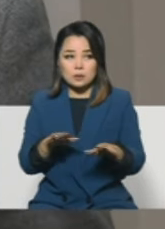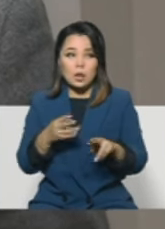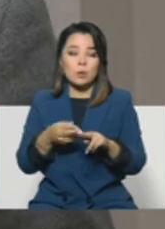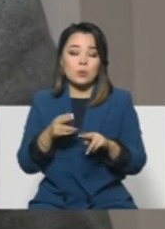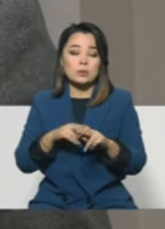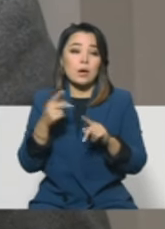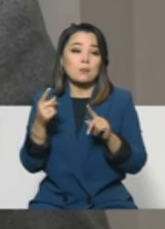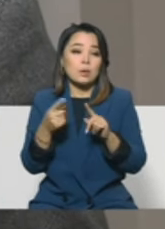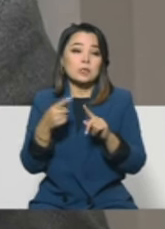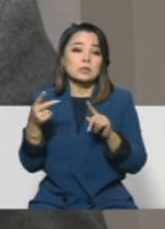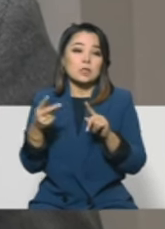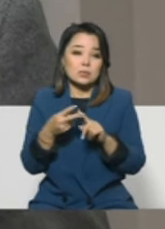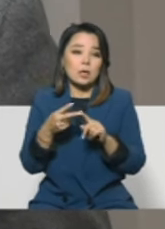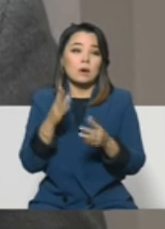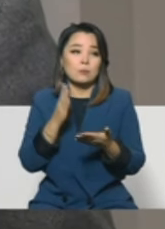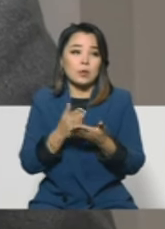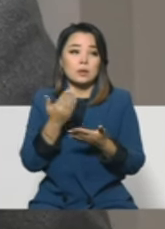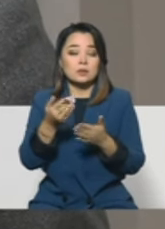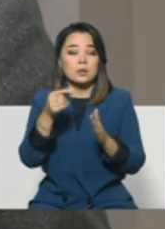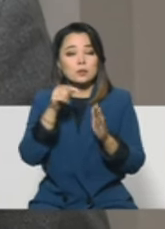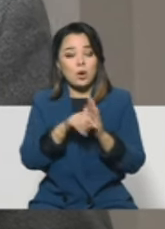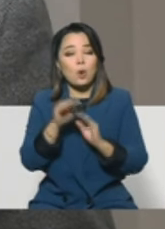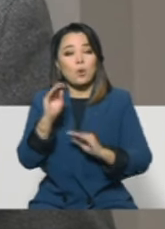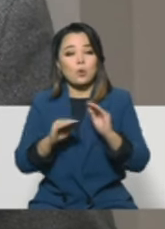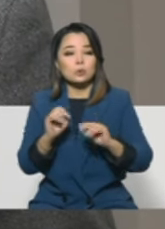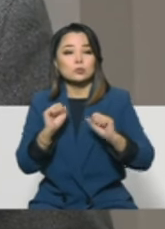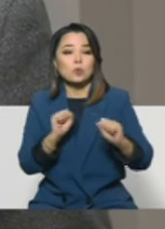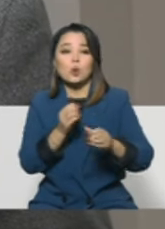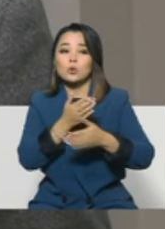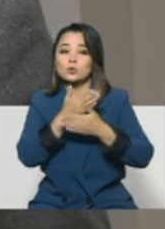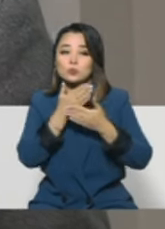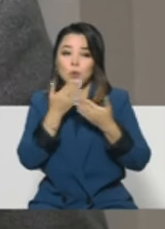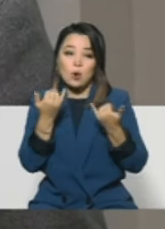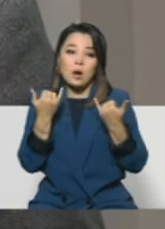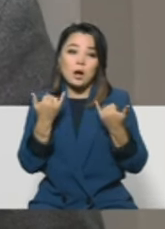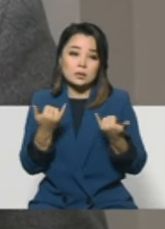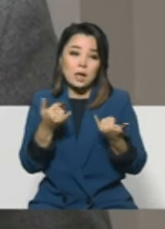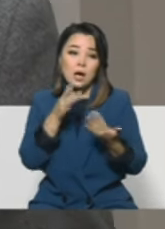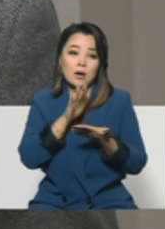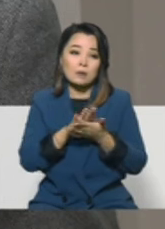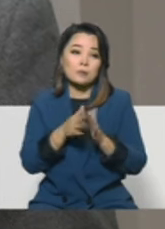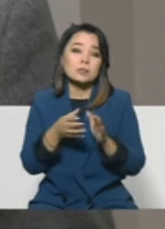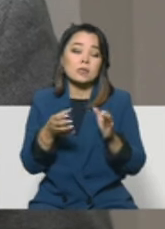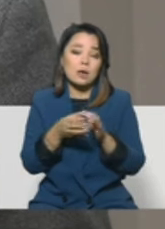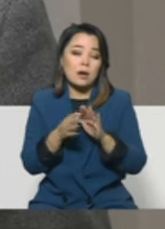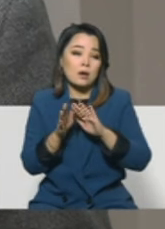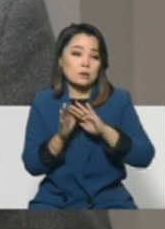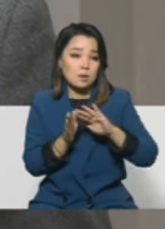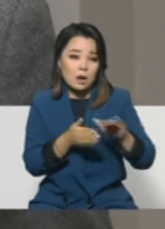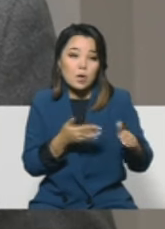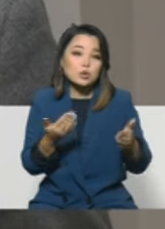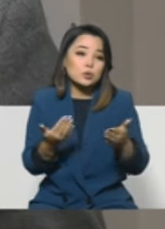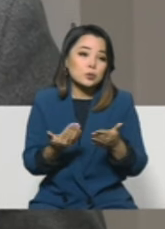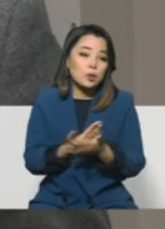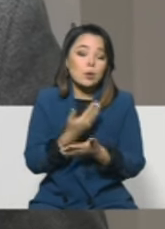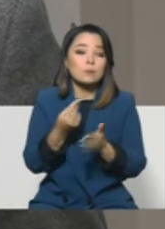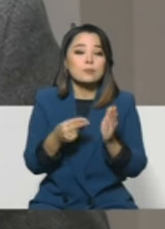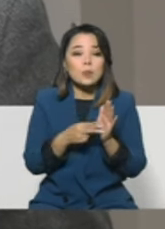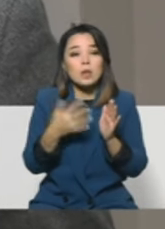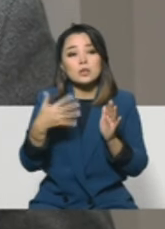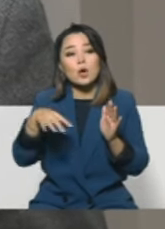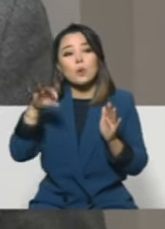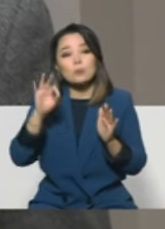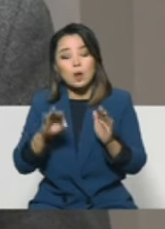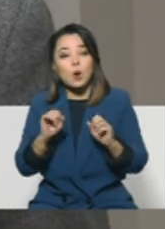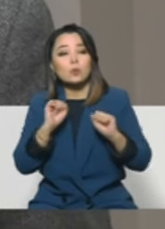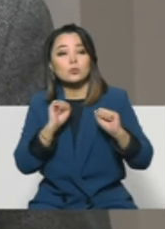Яғни бірінші, екінші буындарда ондай қорғаныш жүйелері жоқ. Сол себепті де қазіргі реакторлардың бағасының 50%